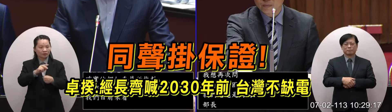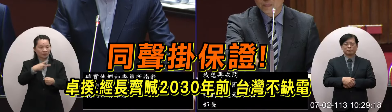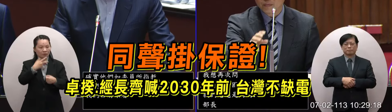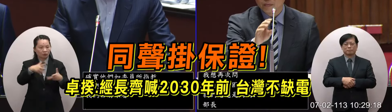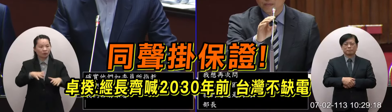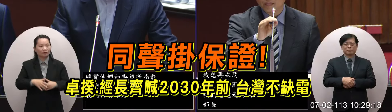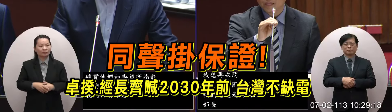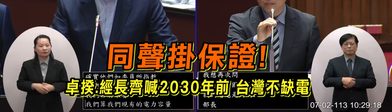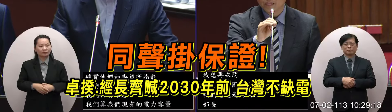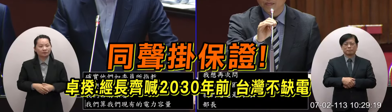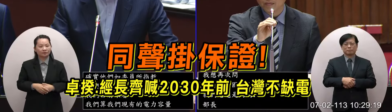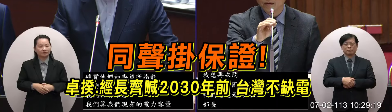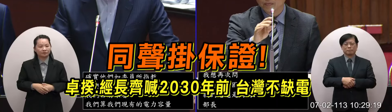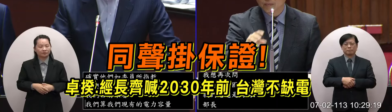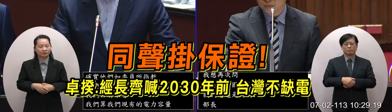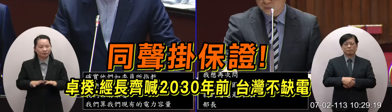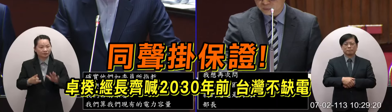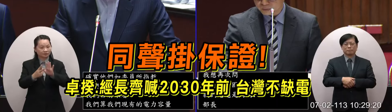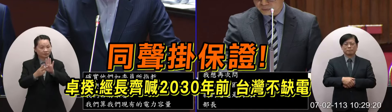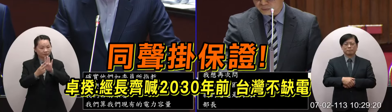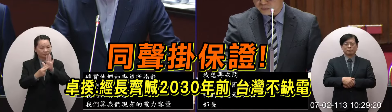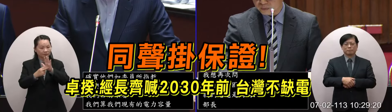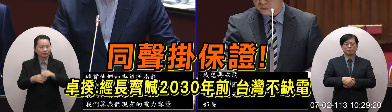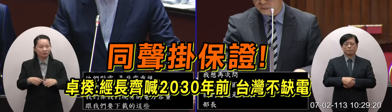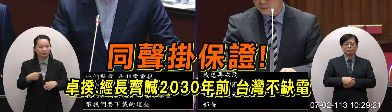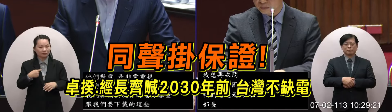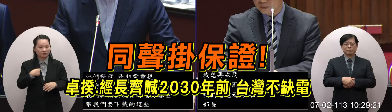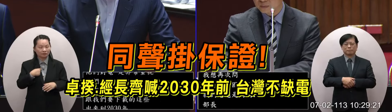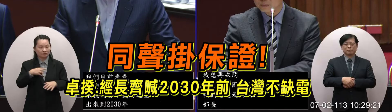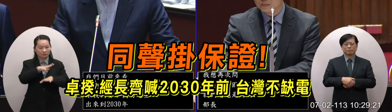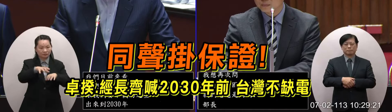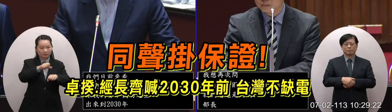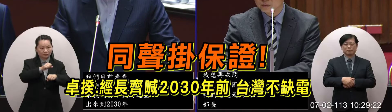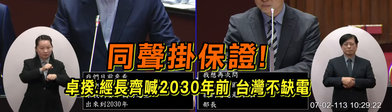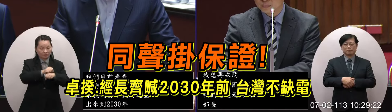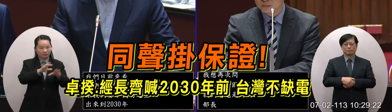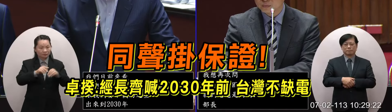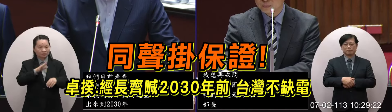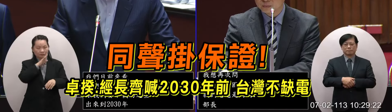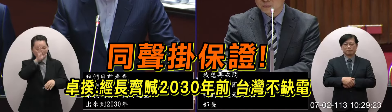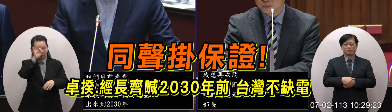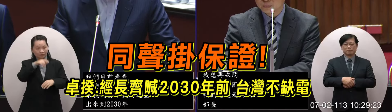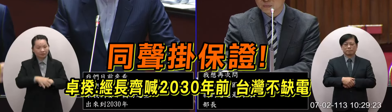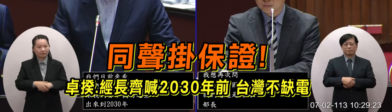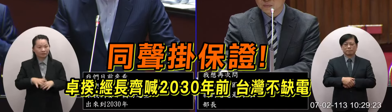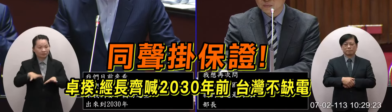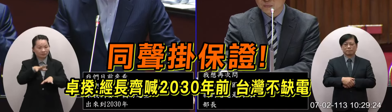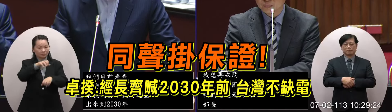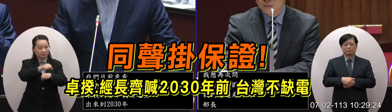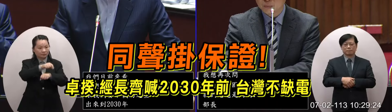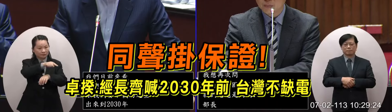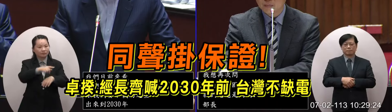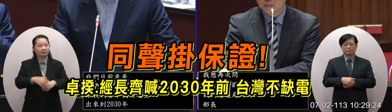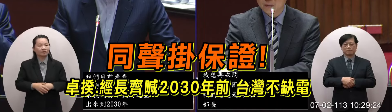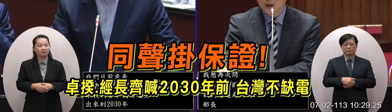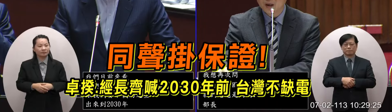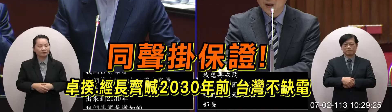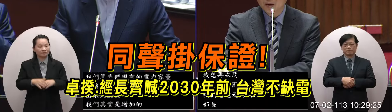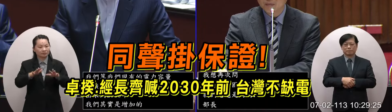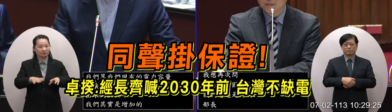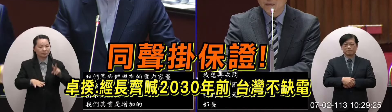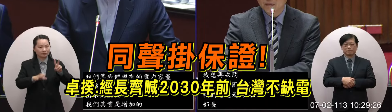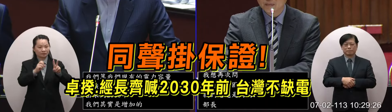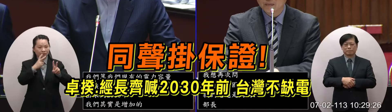但我要跟各位啊、跟委员报告，就是我们参考的新加坡的资料，新加坡也是一样，他们从现